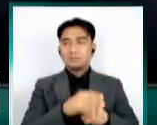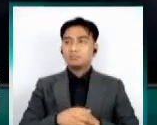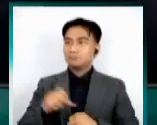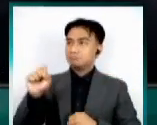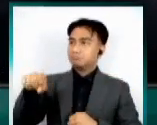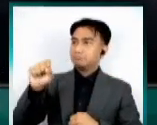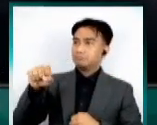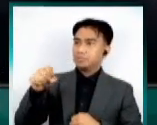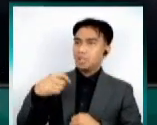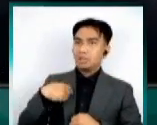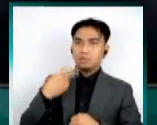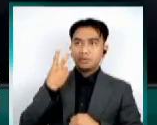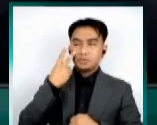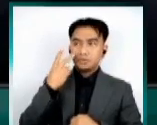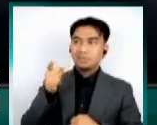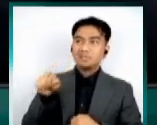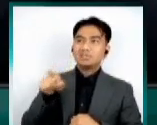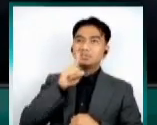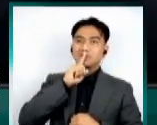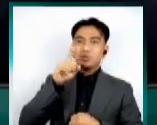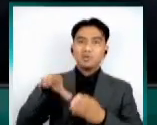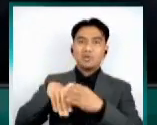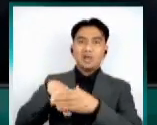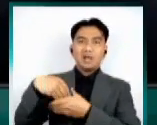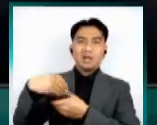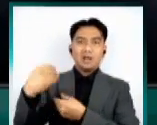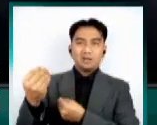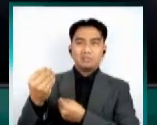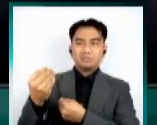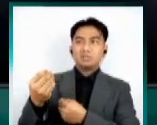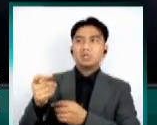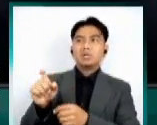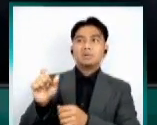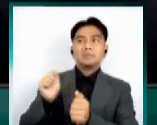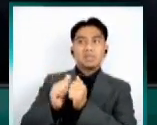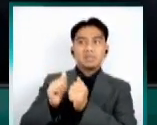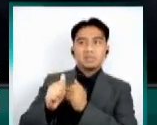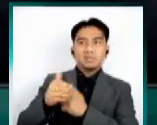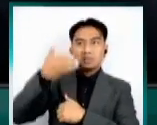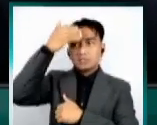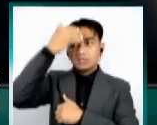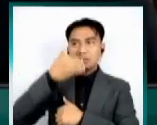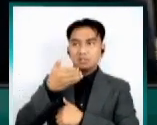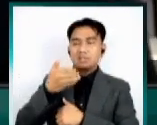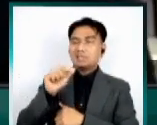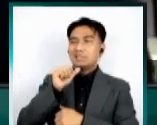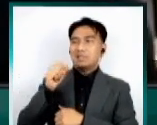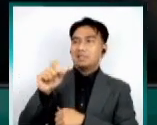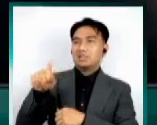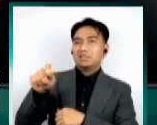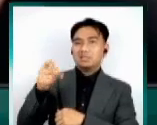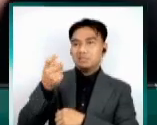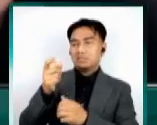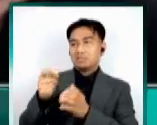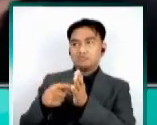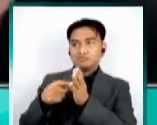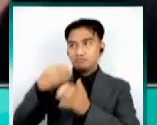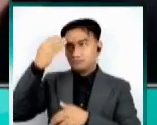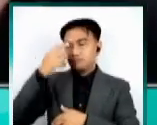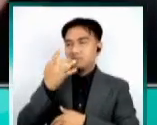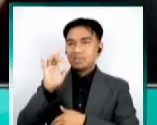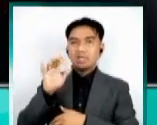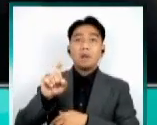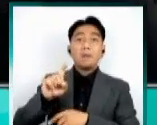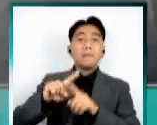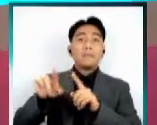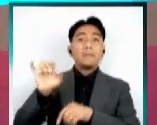ko po, outdoors po yan. So hindi na kailangan? At tingin ko po, no? Pero antayin po natin ang guidelines din ng IATF.